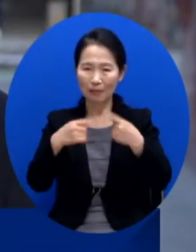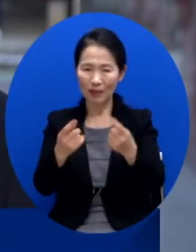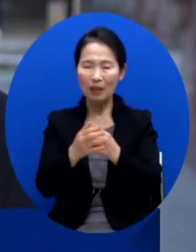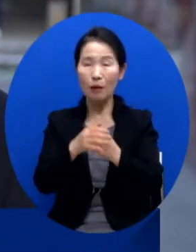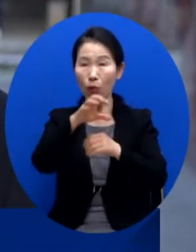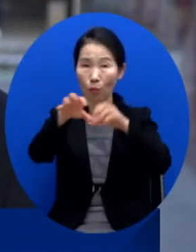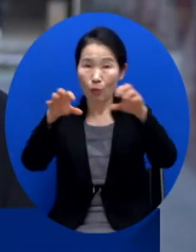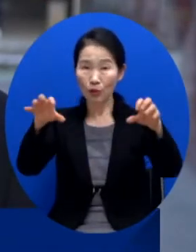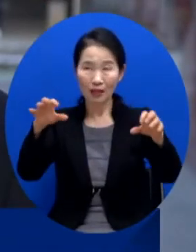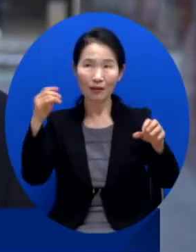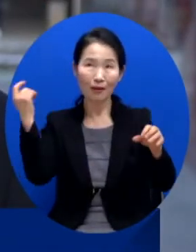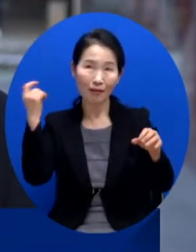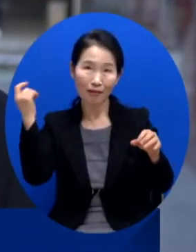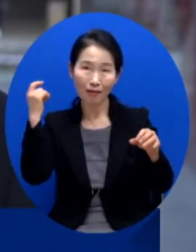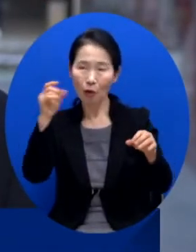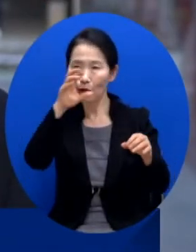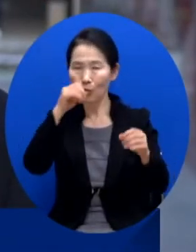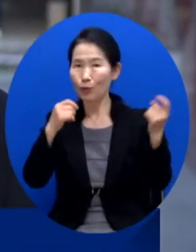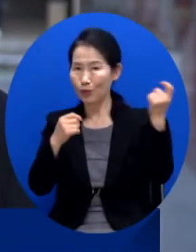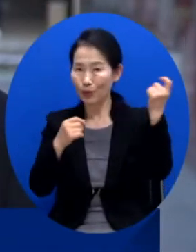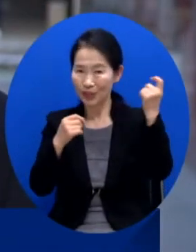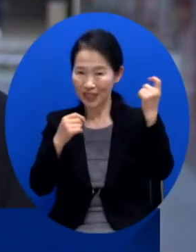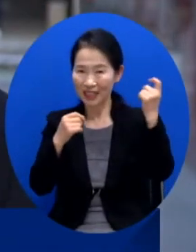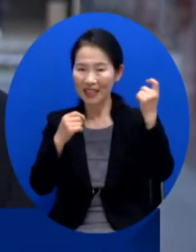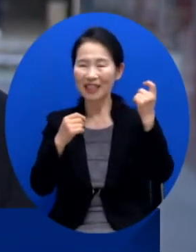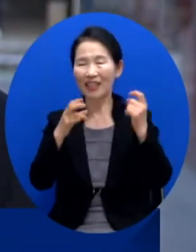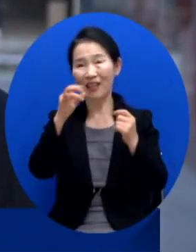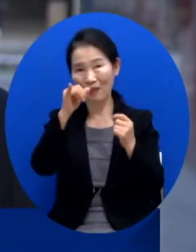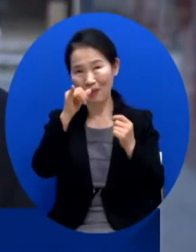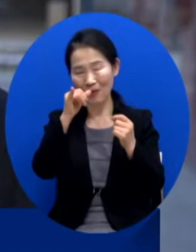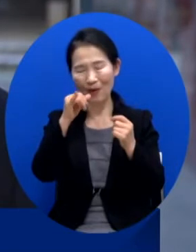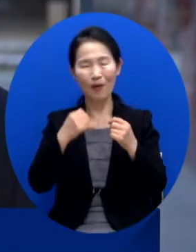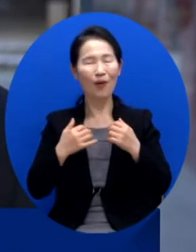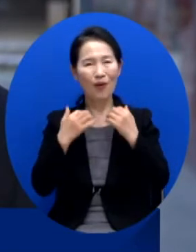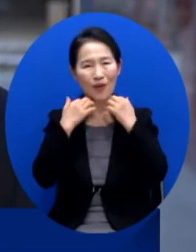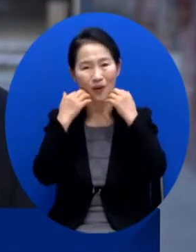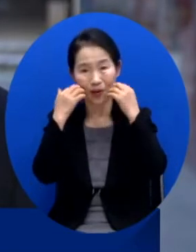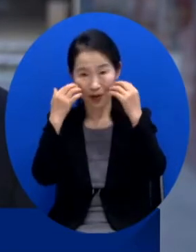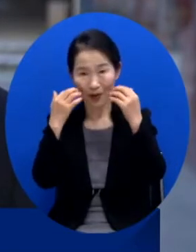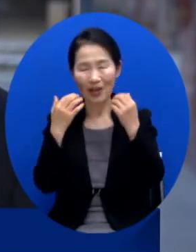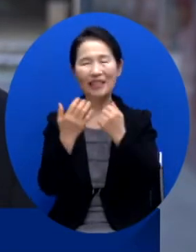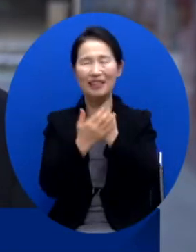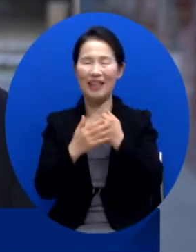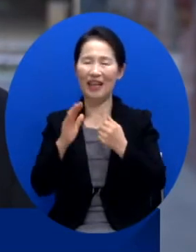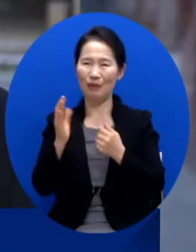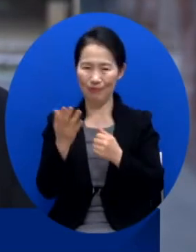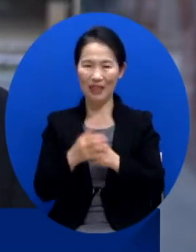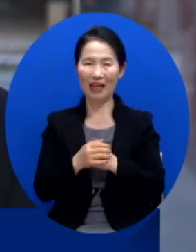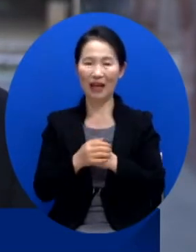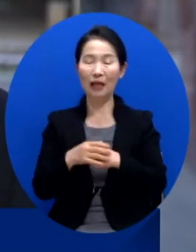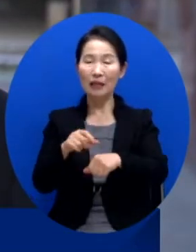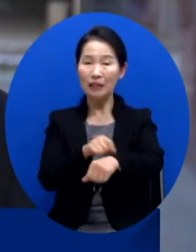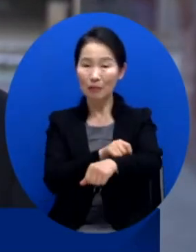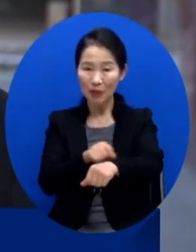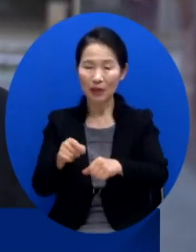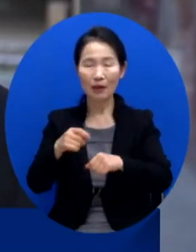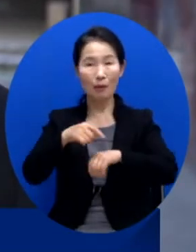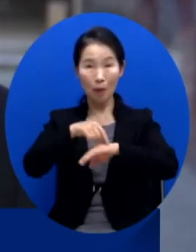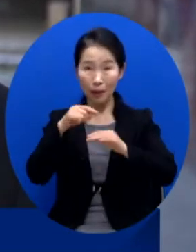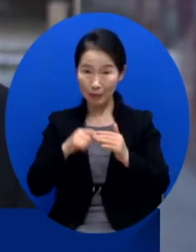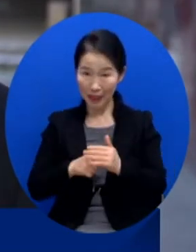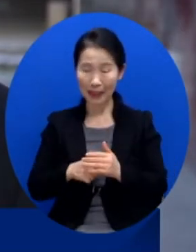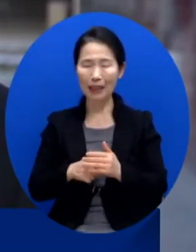들려오는 좋은 소식들이 위해서 함께 고모와 고무 되고 더 은혜를 받고 있습니다 특별히 는 심정적으로